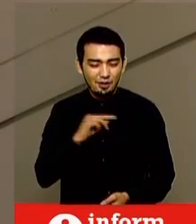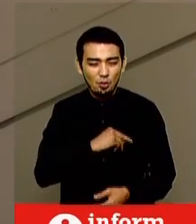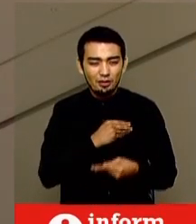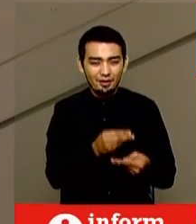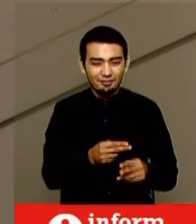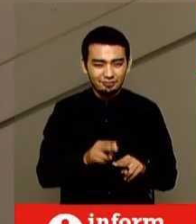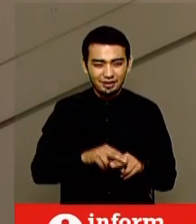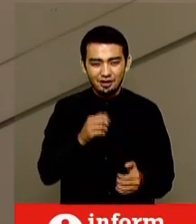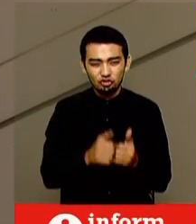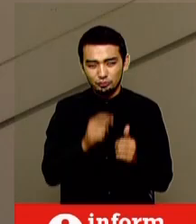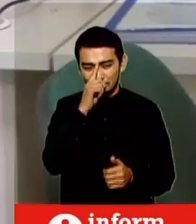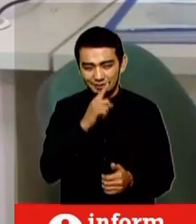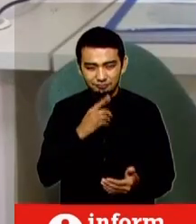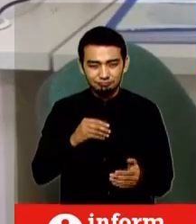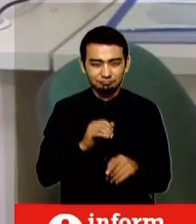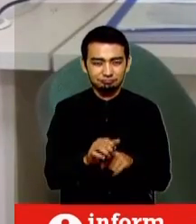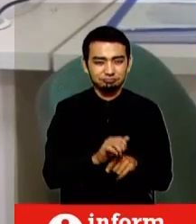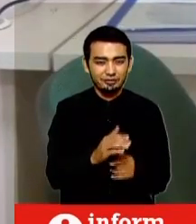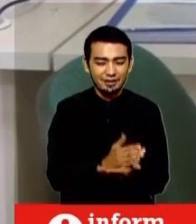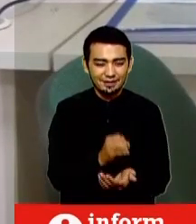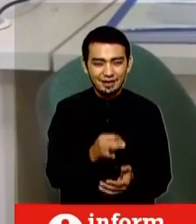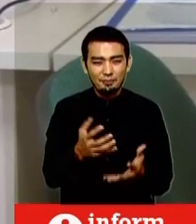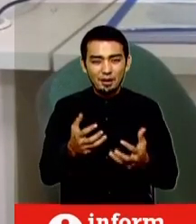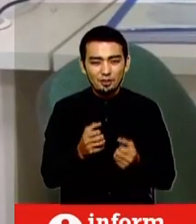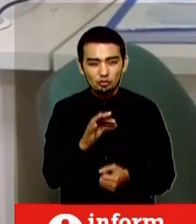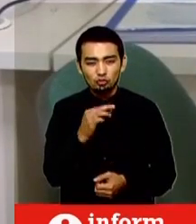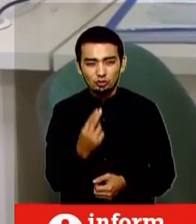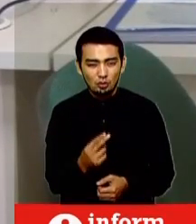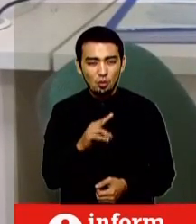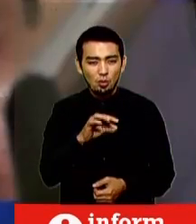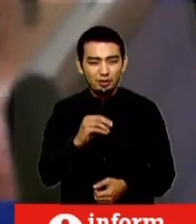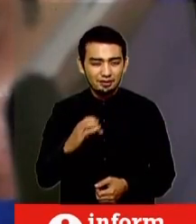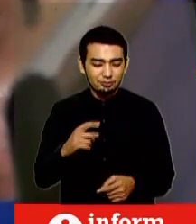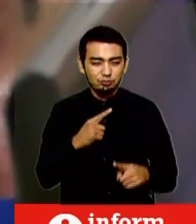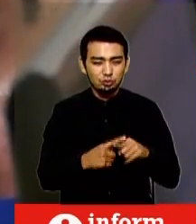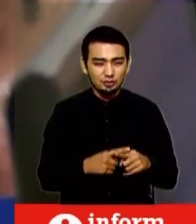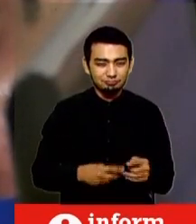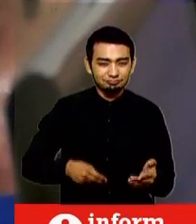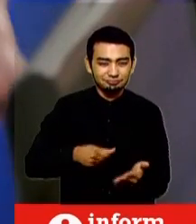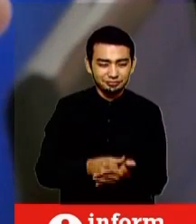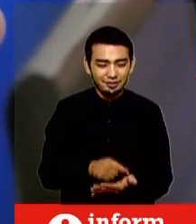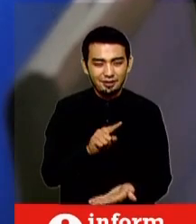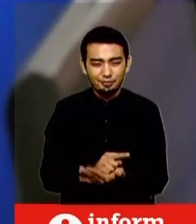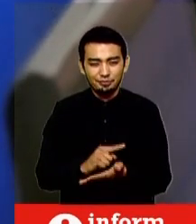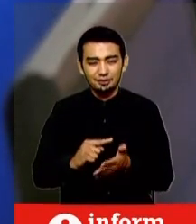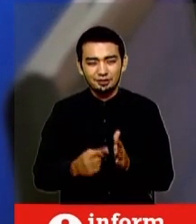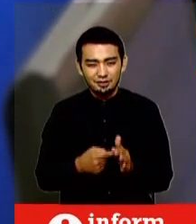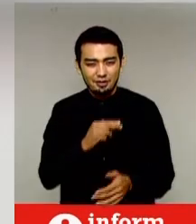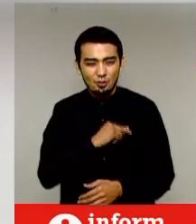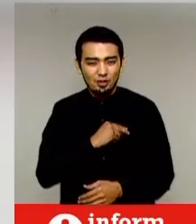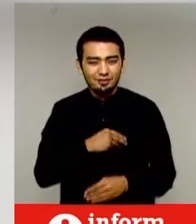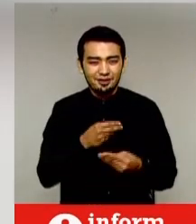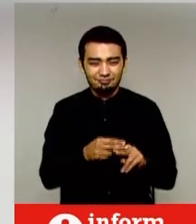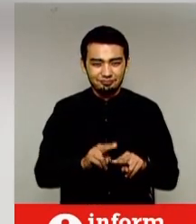ежемесячно заработной платой сотрудников. С принятием социального кодекса дополнительные выплаты обяжут совершать и